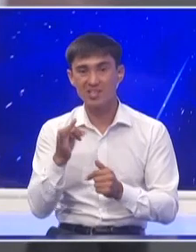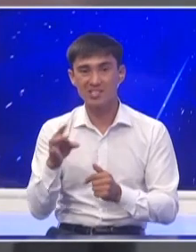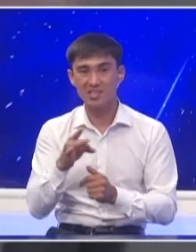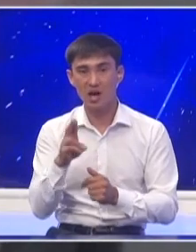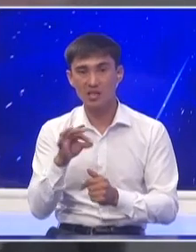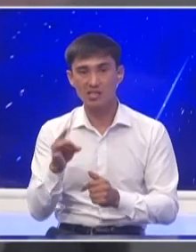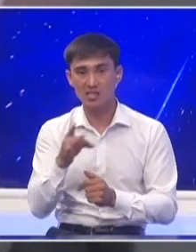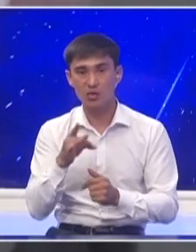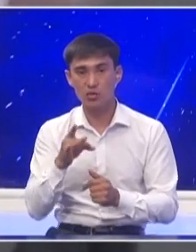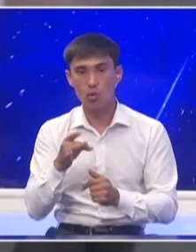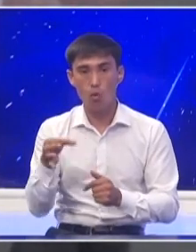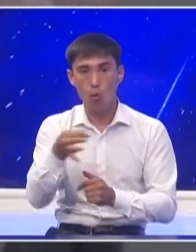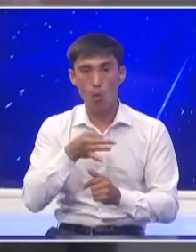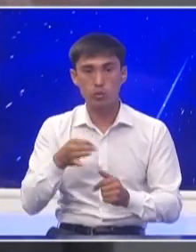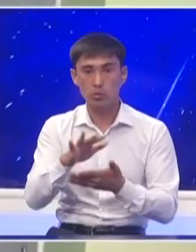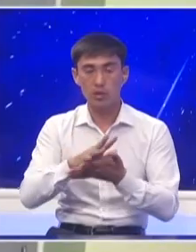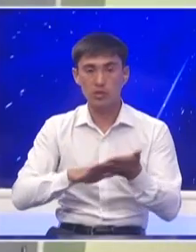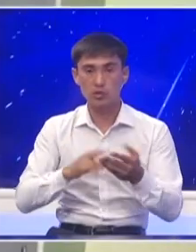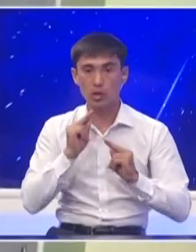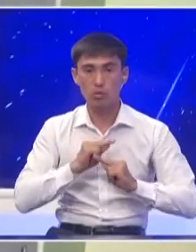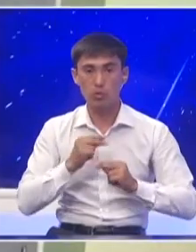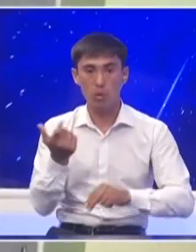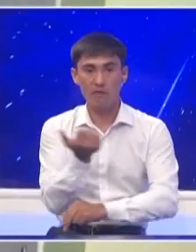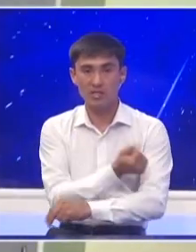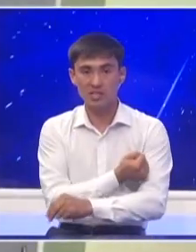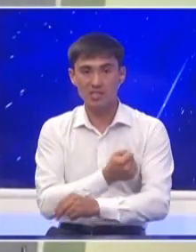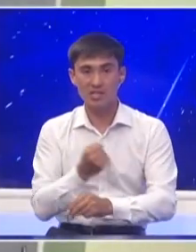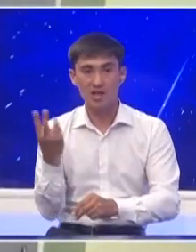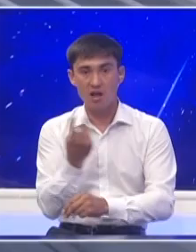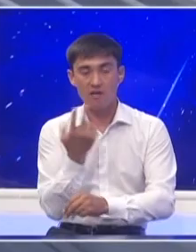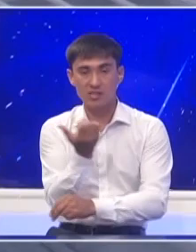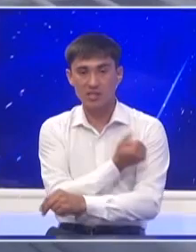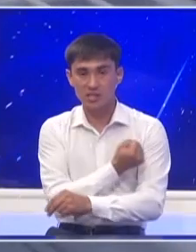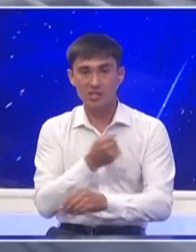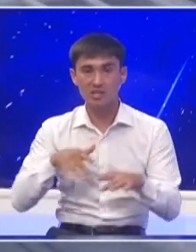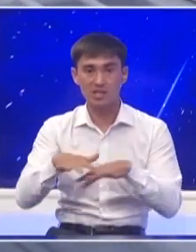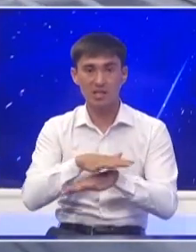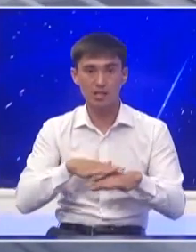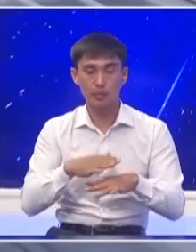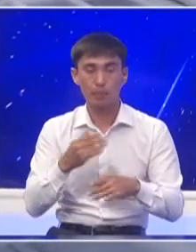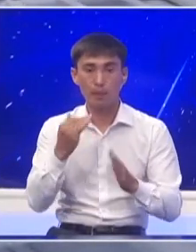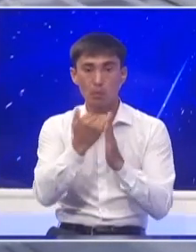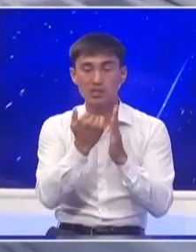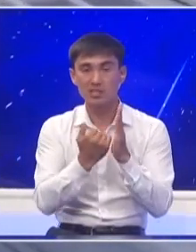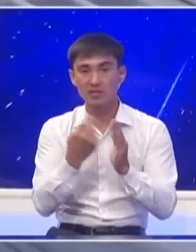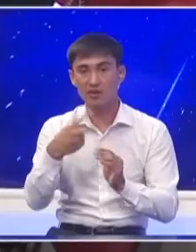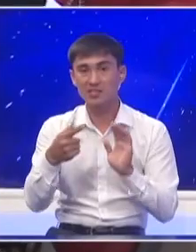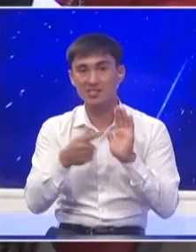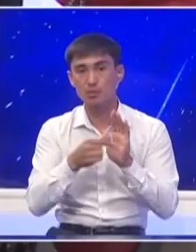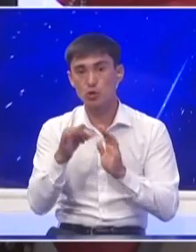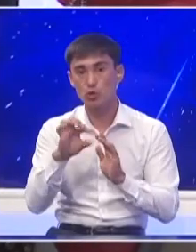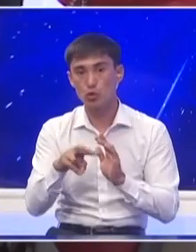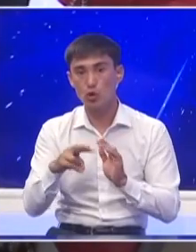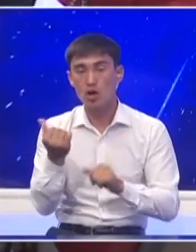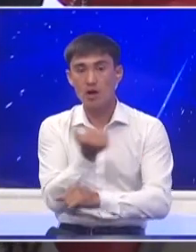Илийские и Карасайские районы. В области продолжается работа по вакцинации и ревакцинации населения. По статистике, на 27